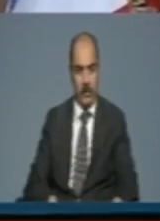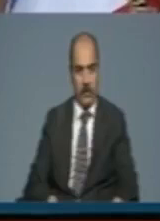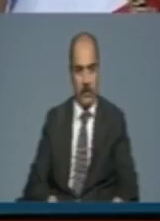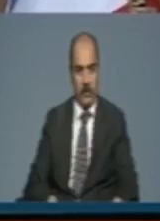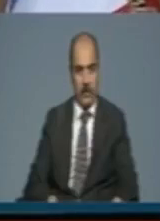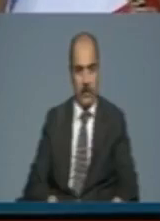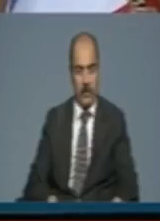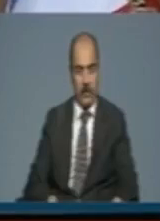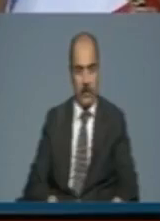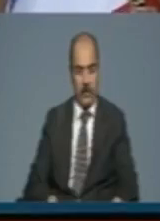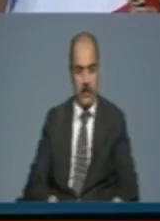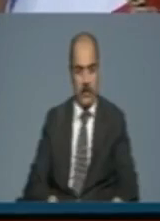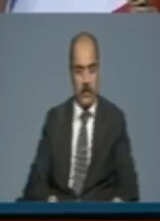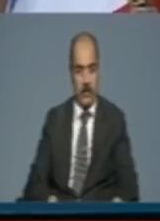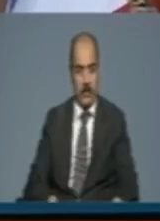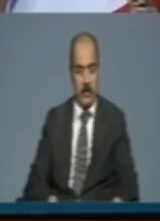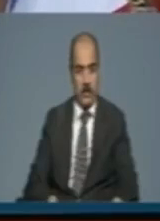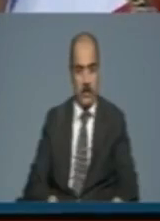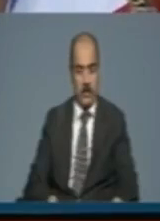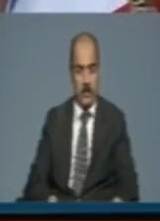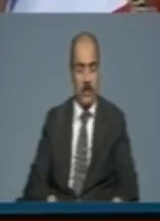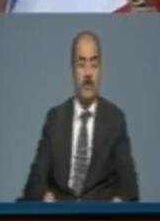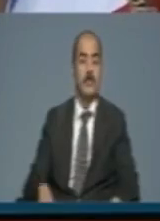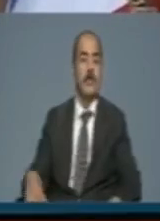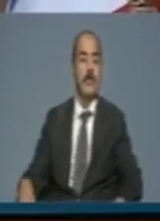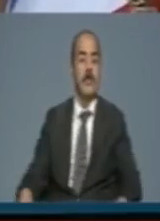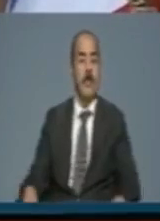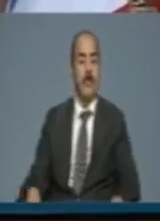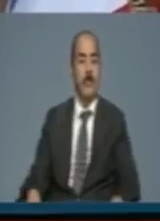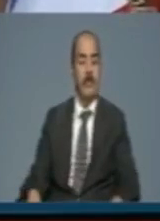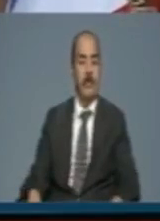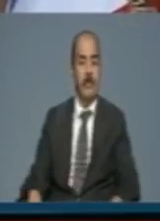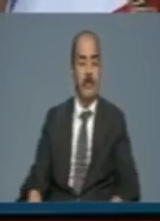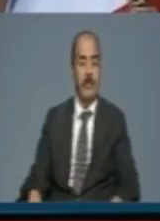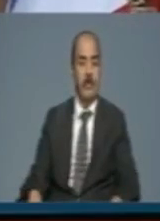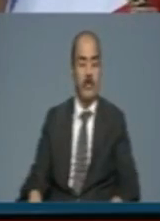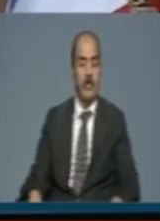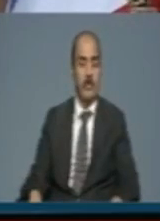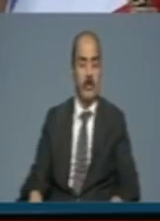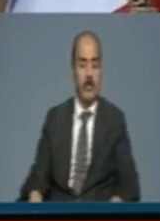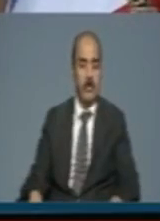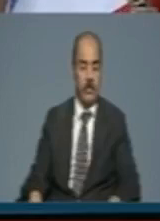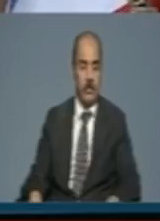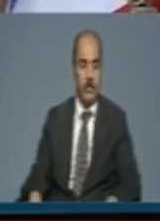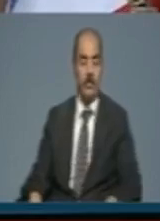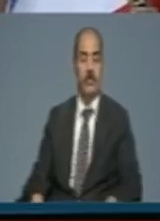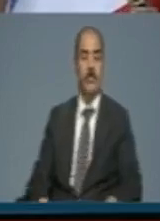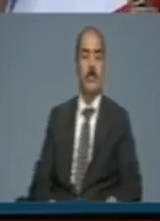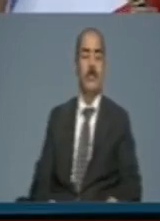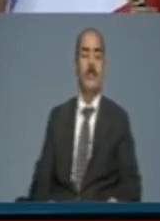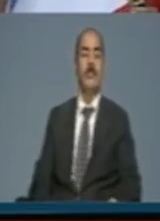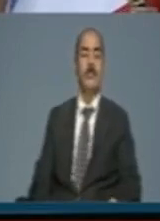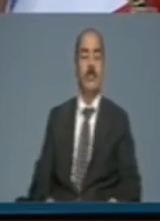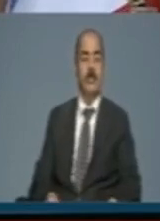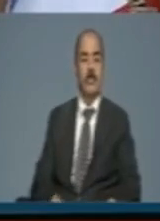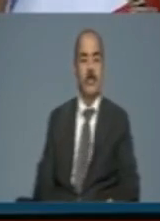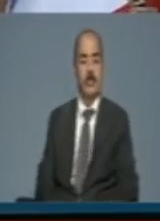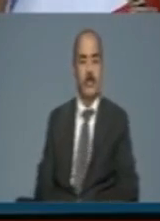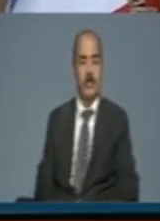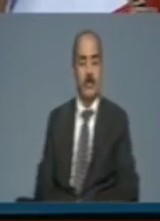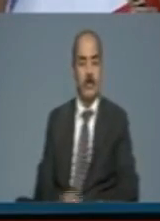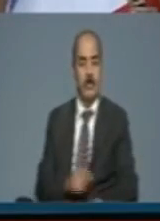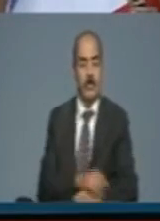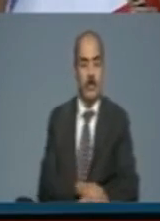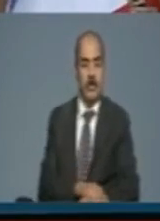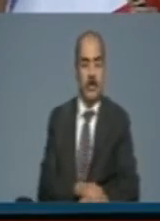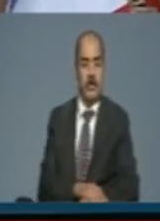الخداع è la ragione per la quale io credo che sia الغبي importante ولكن essere qui السبب الرئيسي per la quale credo sia molto importante يكون من المهم جدا جدا e